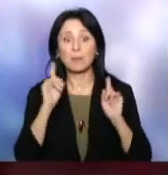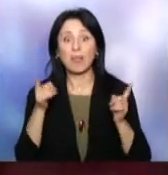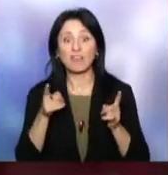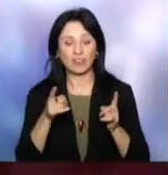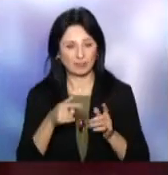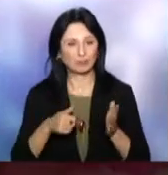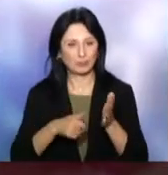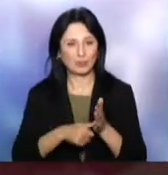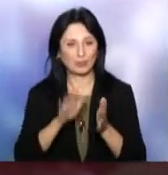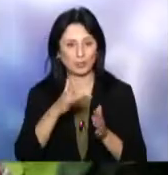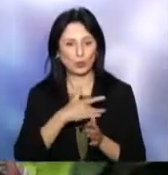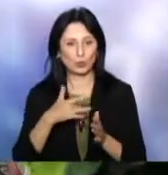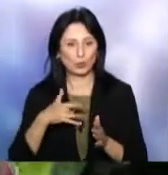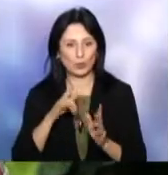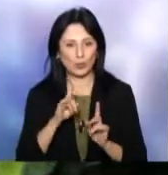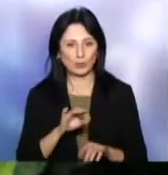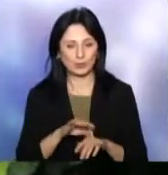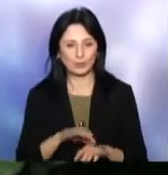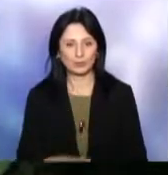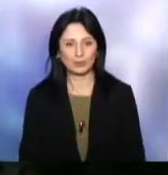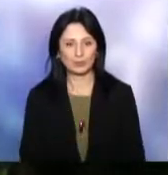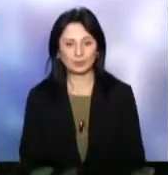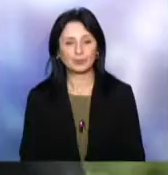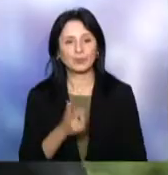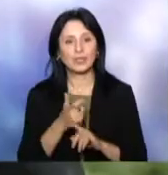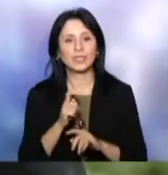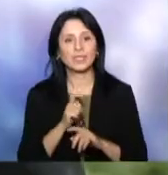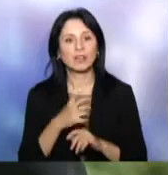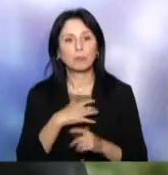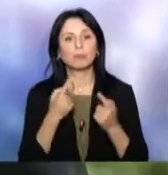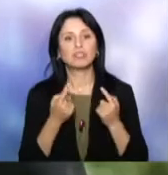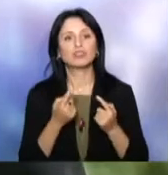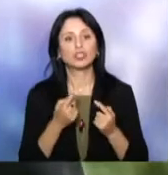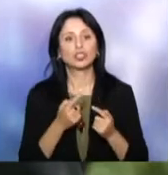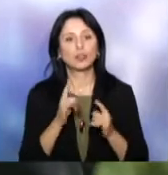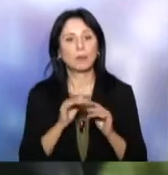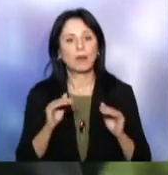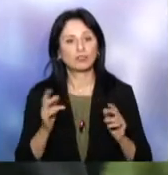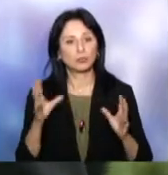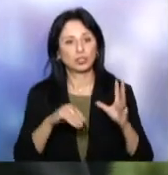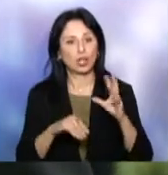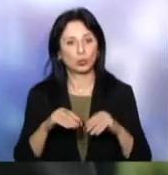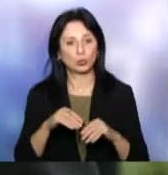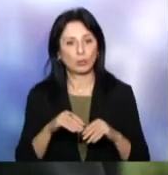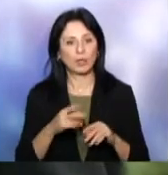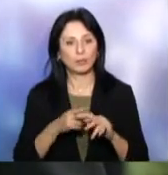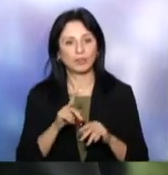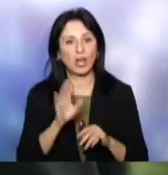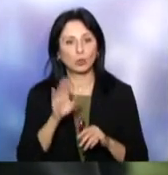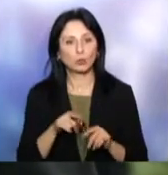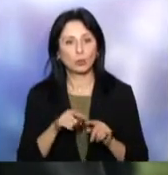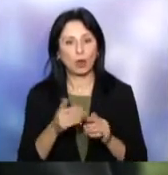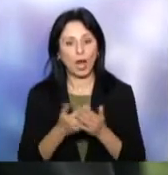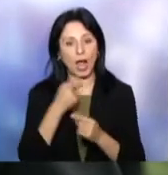დავამარცხებთ ტუბერკულოზს. ძალიან მნიშვნელოვანია მოსწავლეების ჩართულობა, იმიტომ რომ რაც უფრო